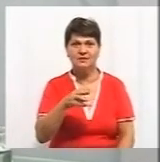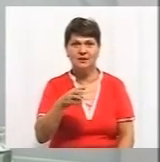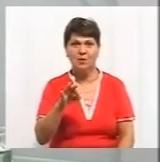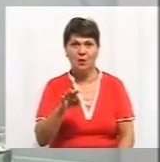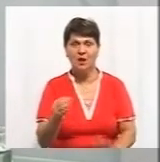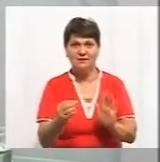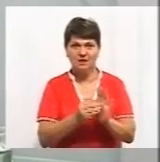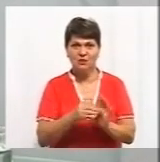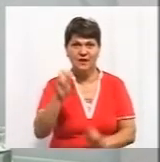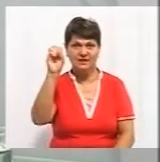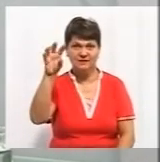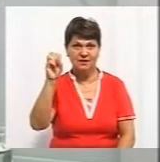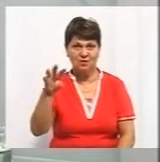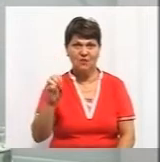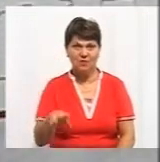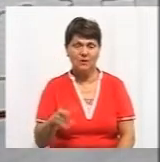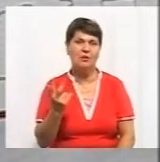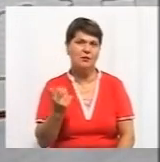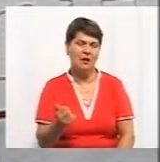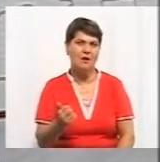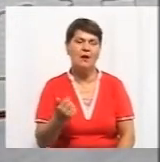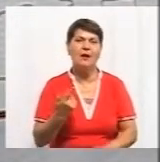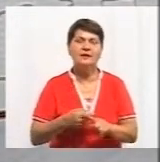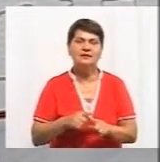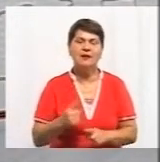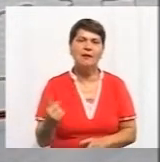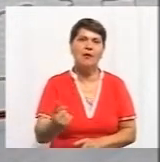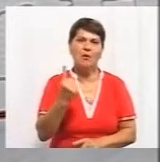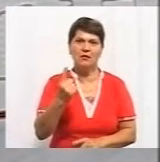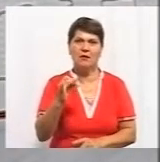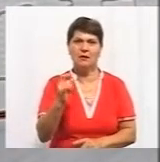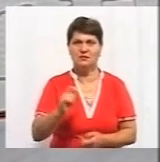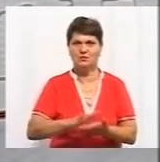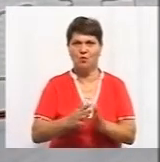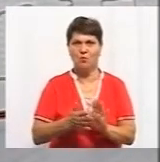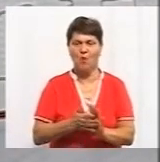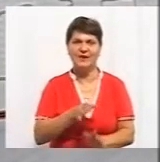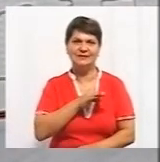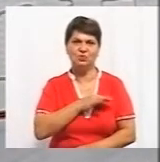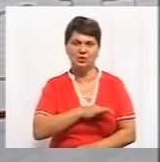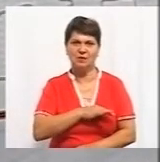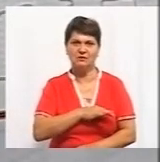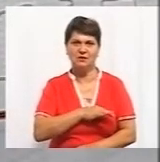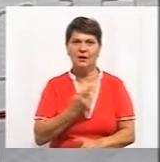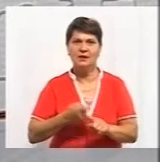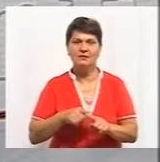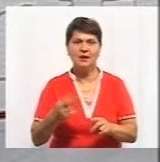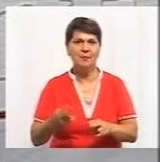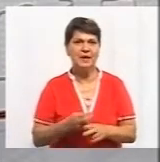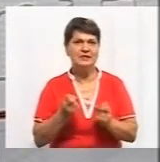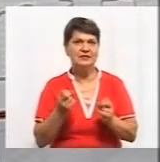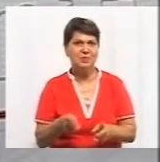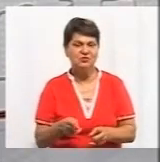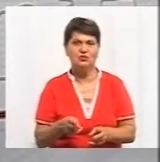світлофор. Да, ну, це була одна із умов експлуатації даної лінії, тому що це небезпечно робити